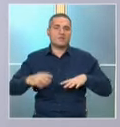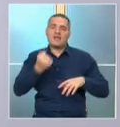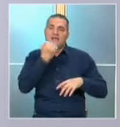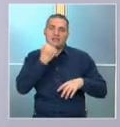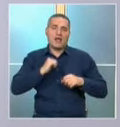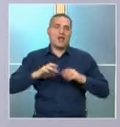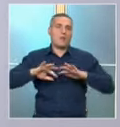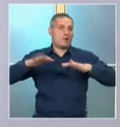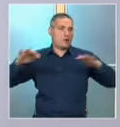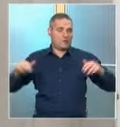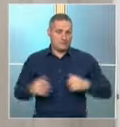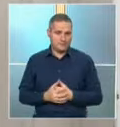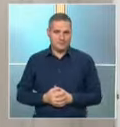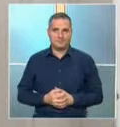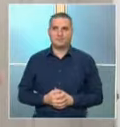и природа?